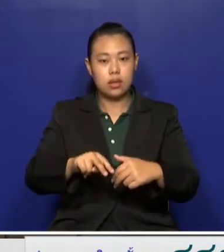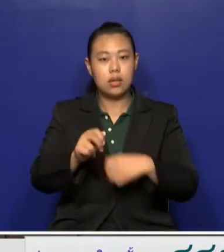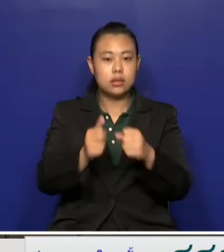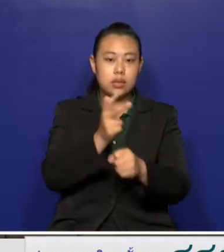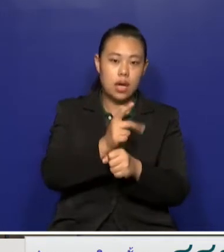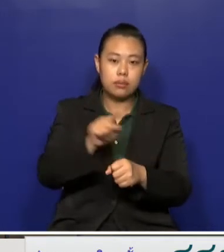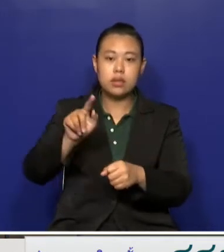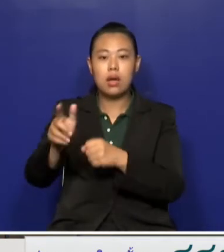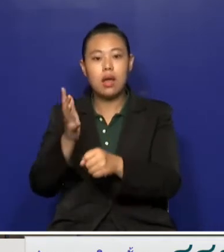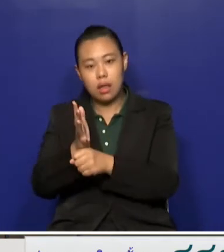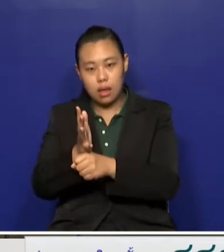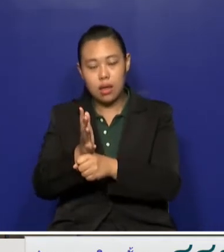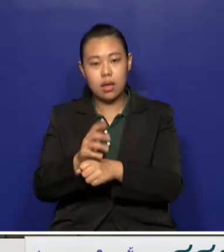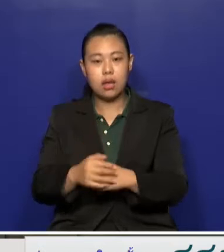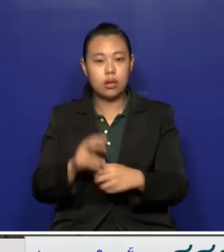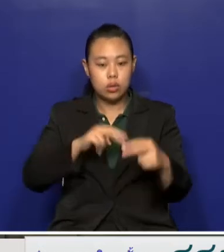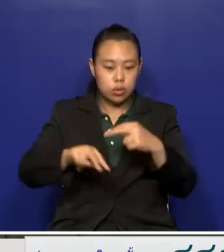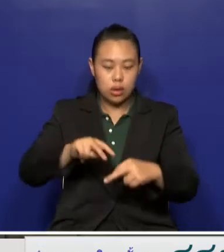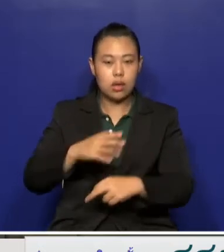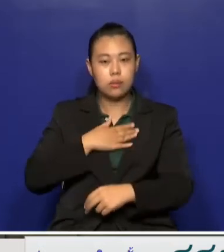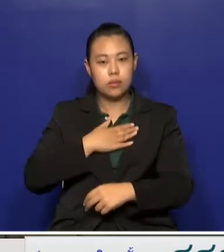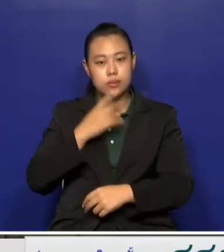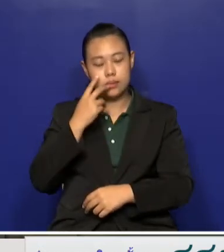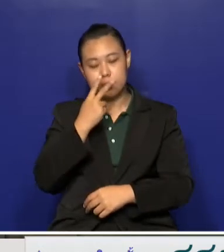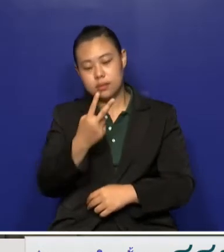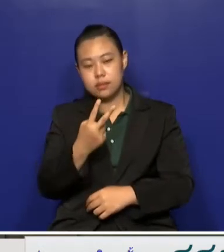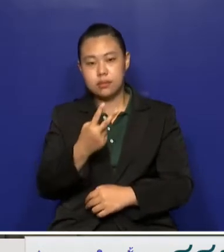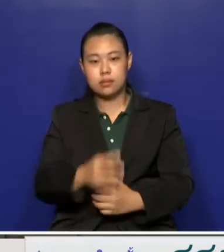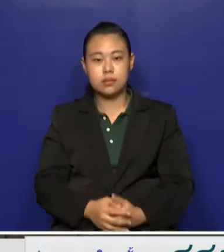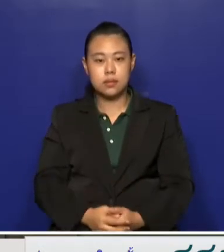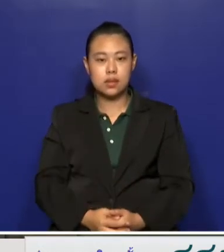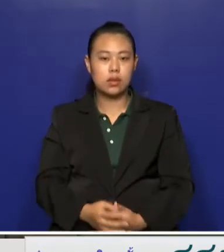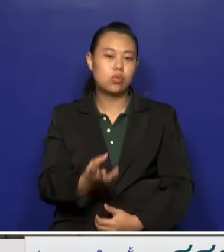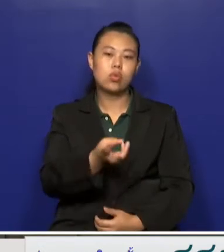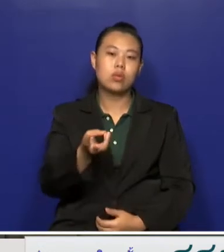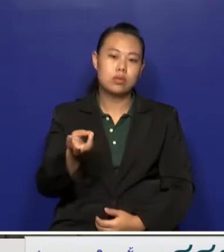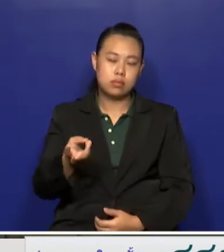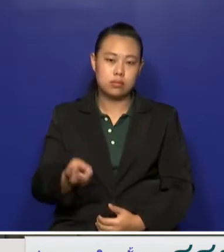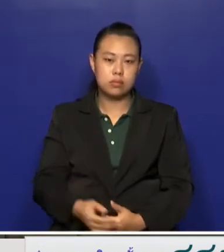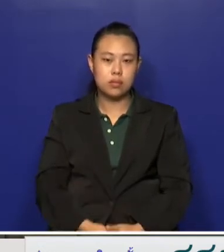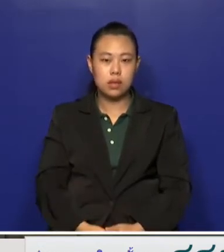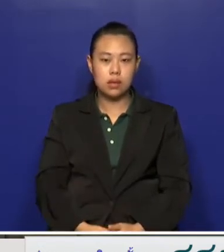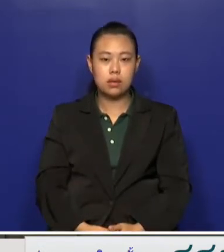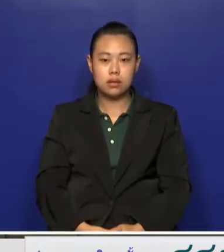นใจตรงนี้ผมเห็นว่าน้อยเกินไปครับ